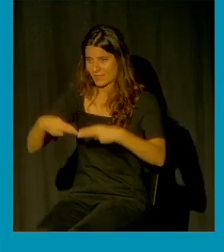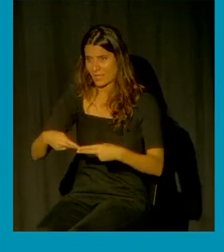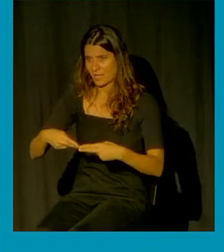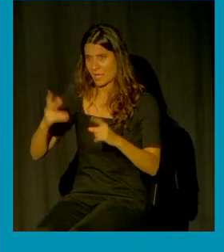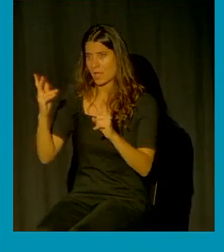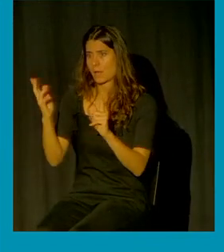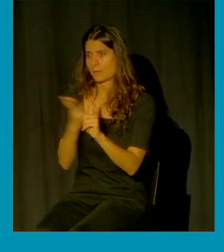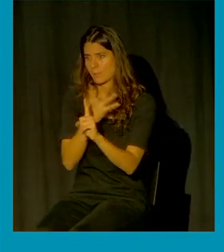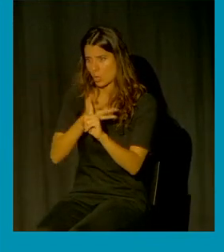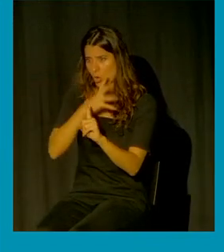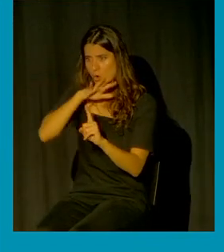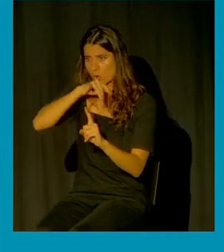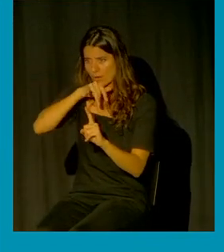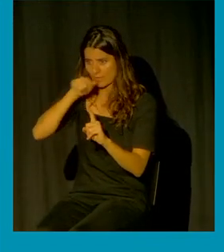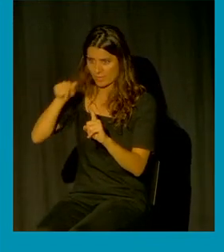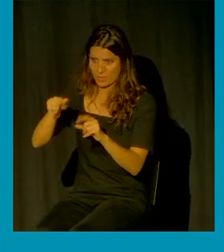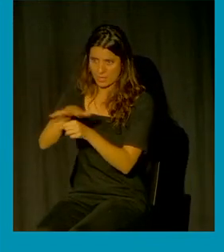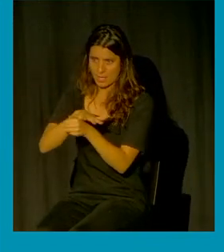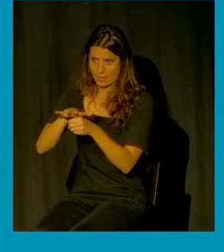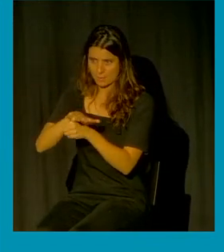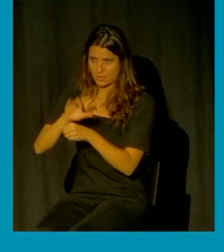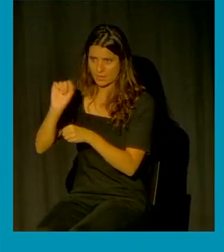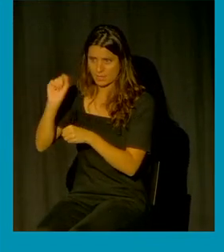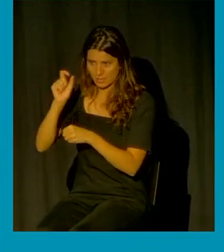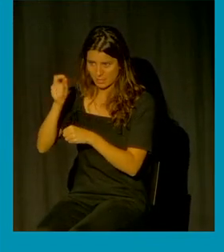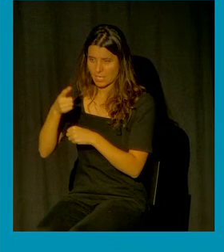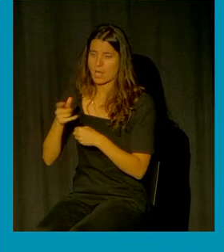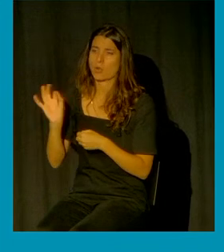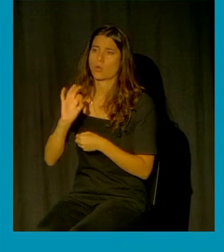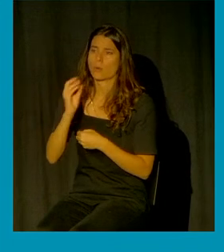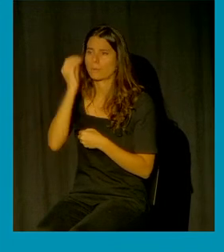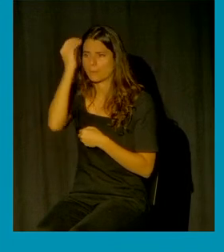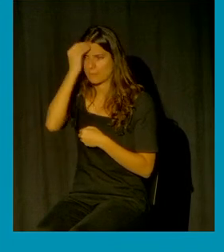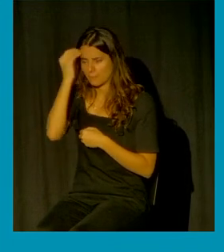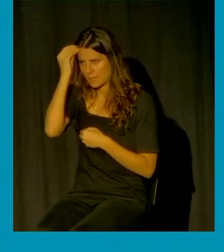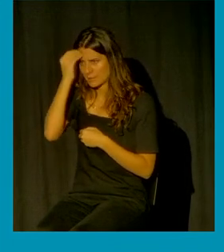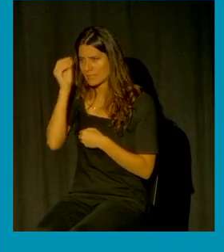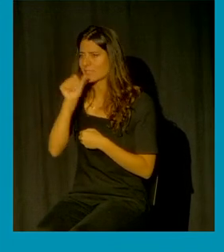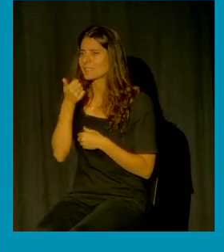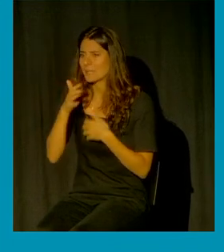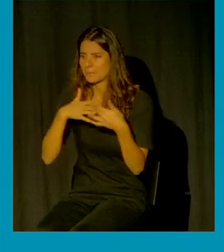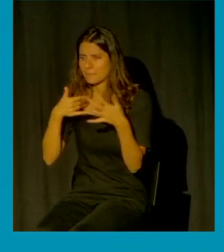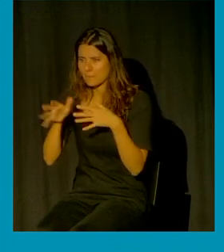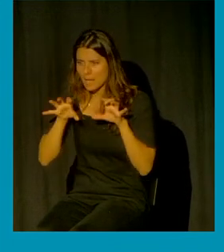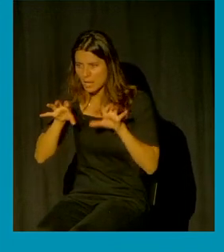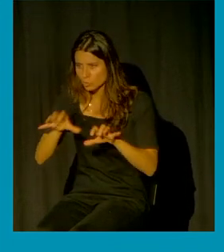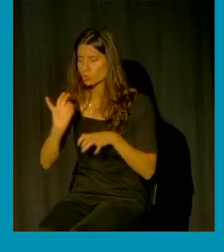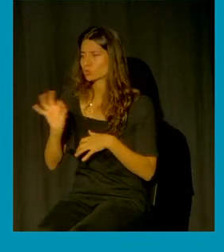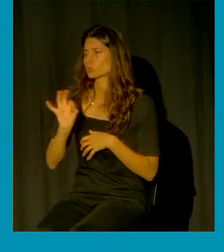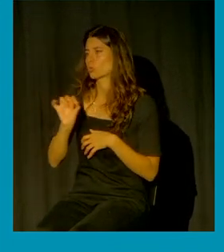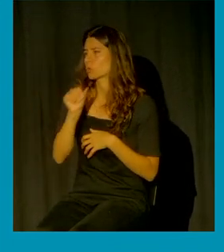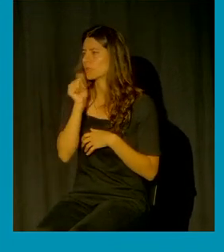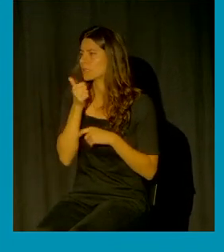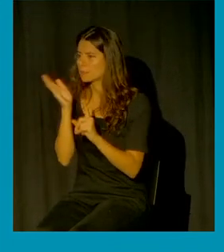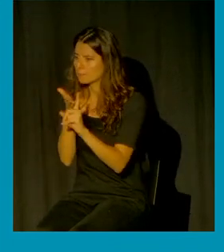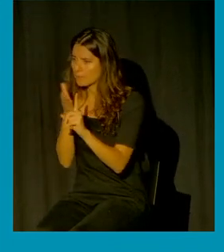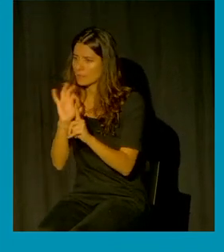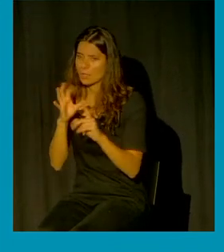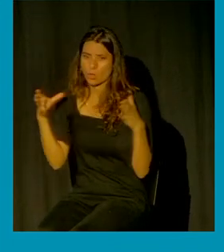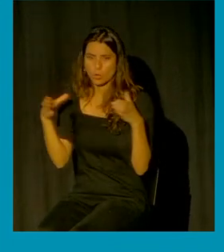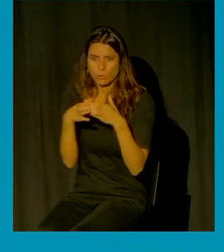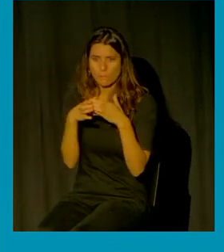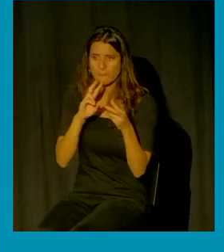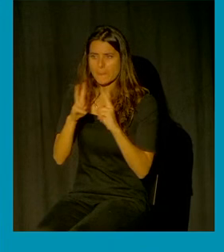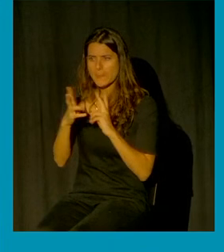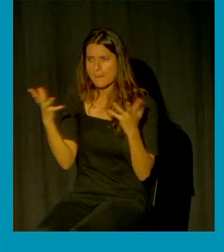tingui eines per respondre i que hi hagi una resposta de la persona greujada però també de la comunitat del hàbitat